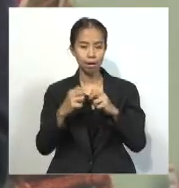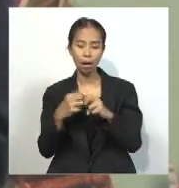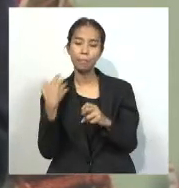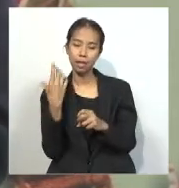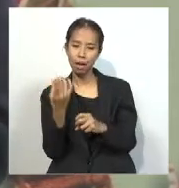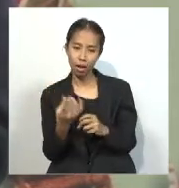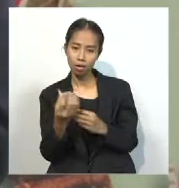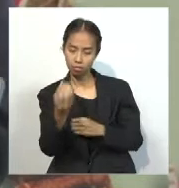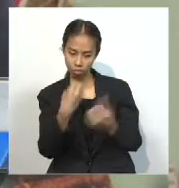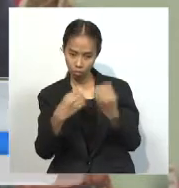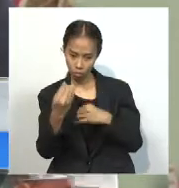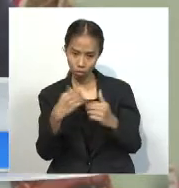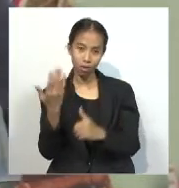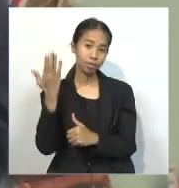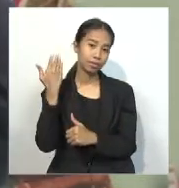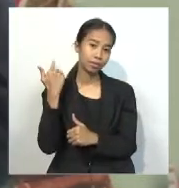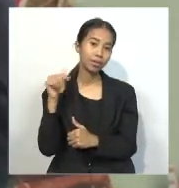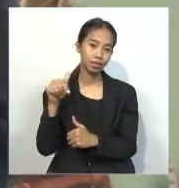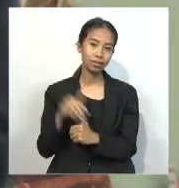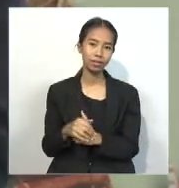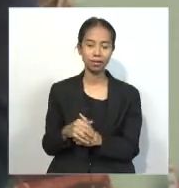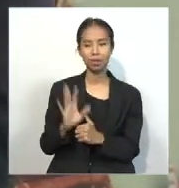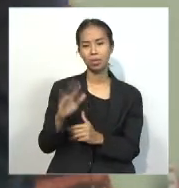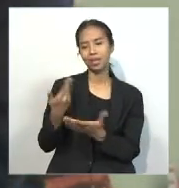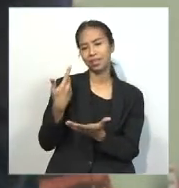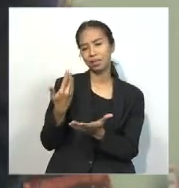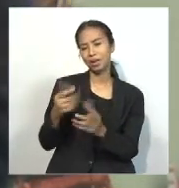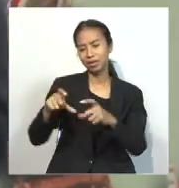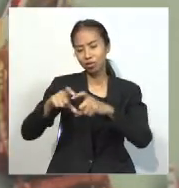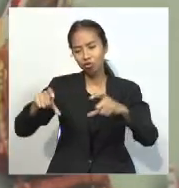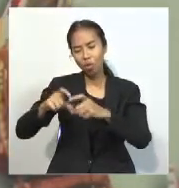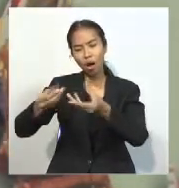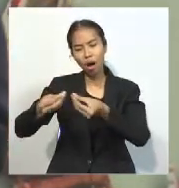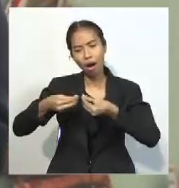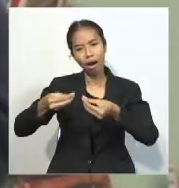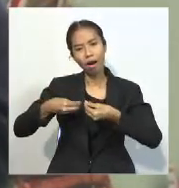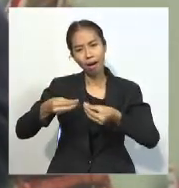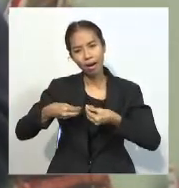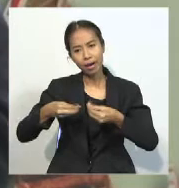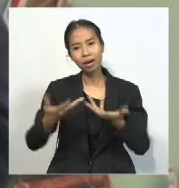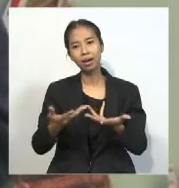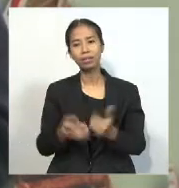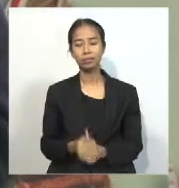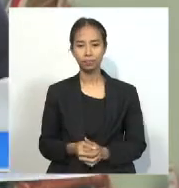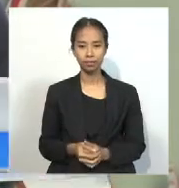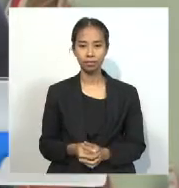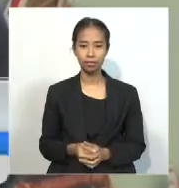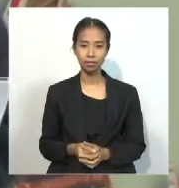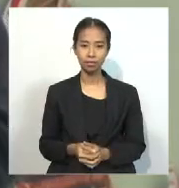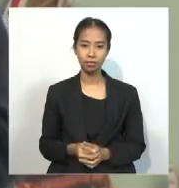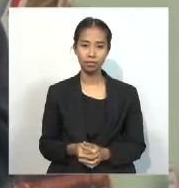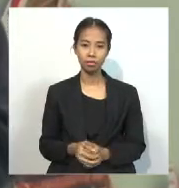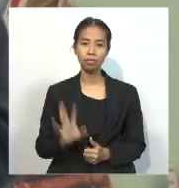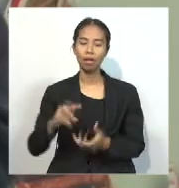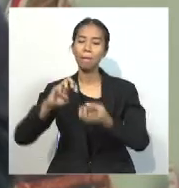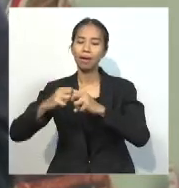ชนเมื่อกี้ก็ได้ซองมาหลายซองเหมือนกันนะซองเล็กซองน้อยนะไม่ได้ซองเป็นให้อะไรผมซองส่งมาห